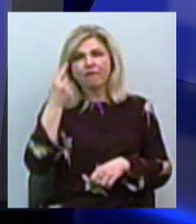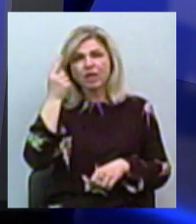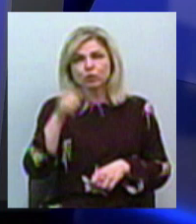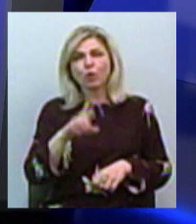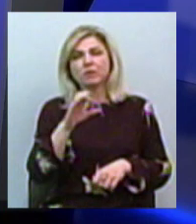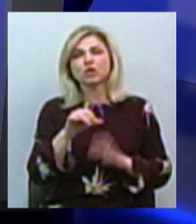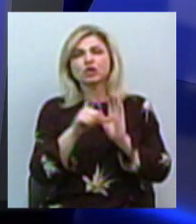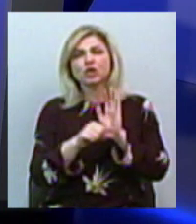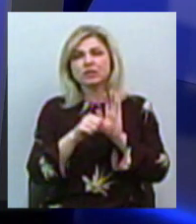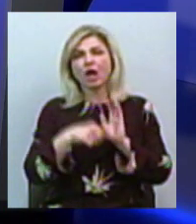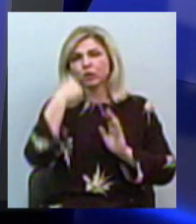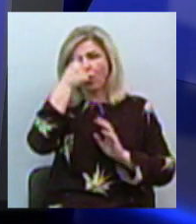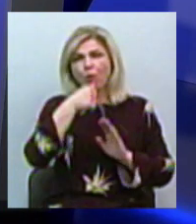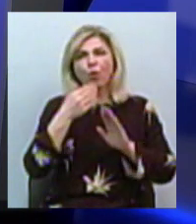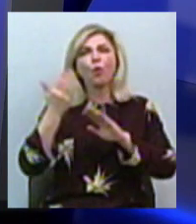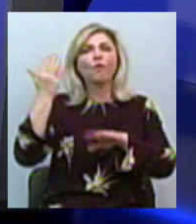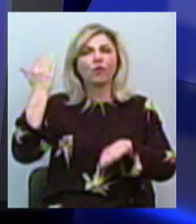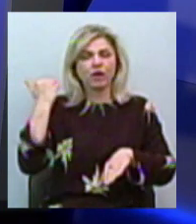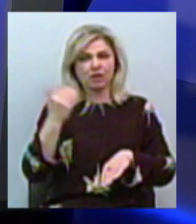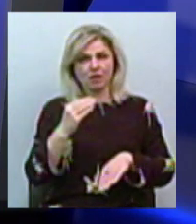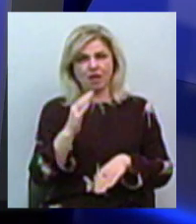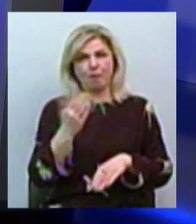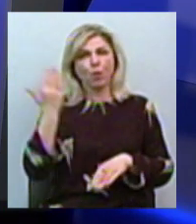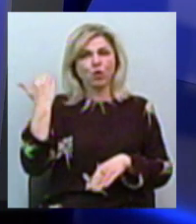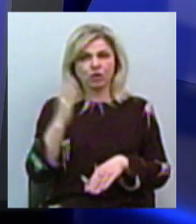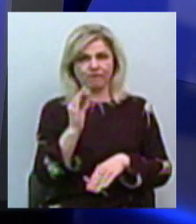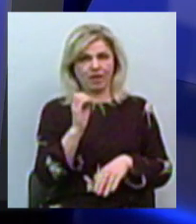століття. Тобто тоді, це не нове? Це не нове. Проте,